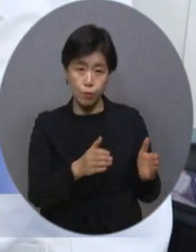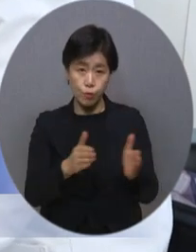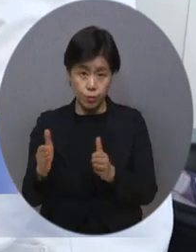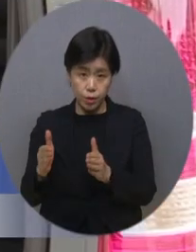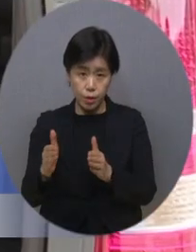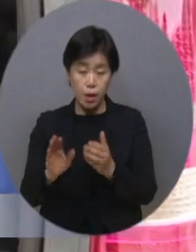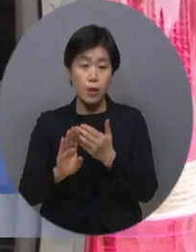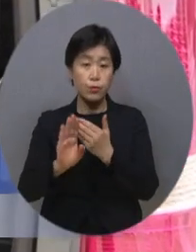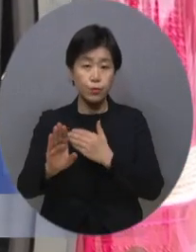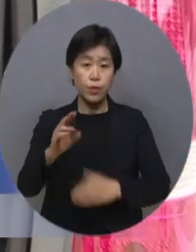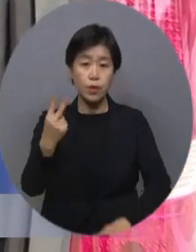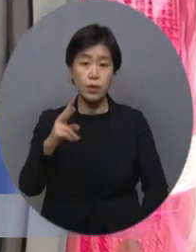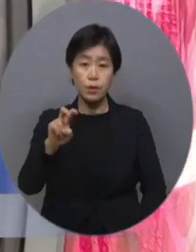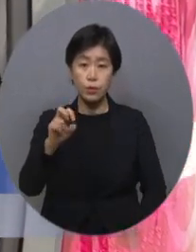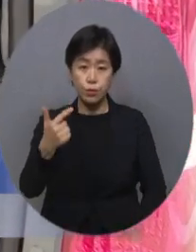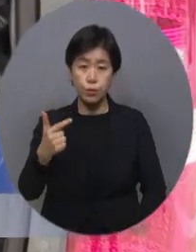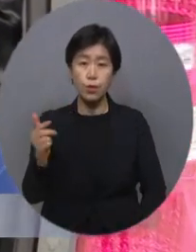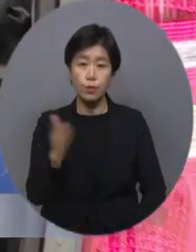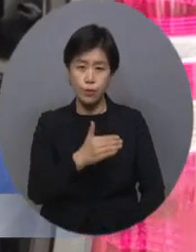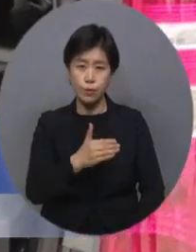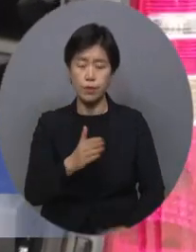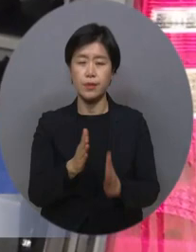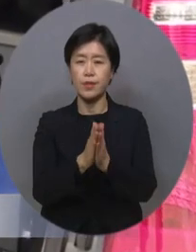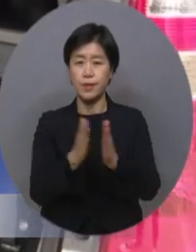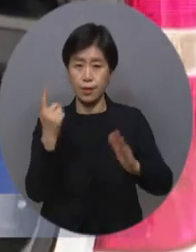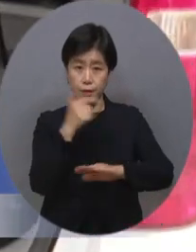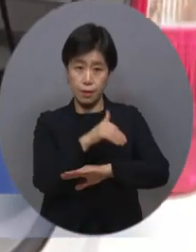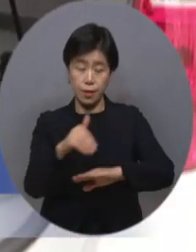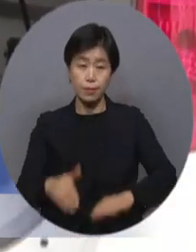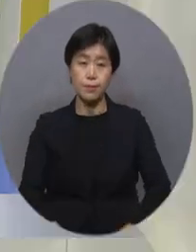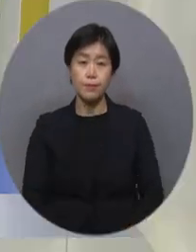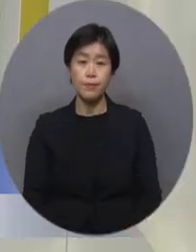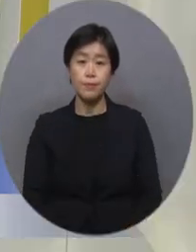2026년부터 본격적으로 시행할 예정입니다